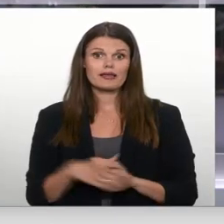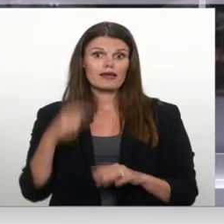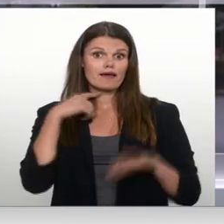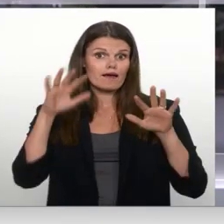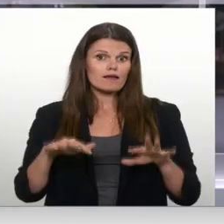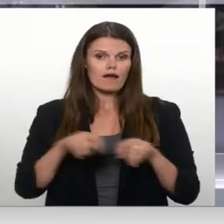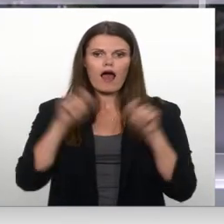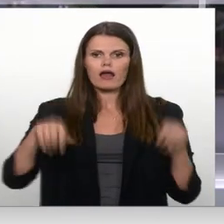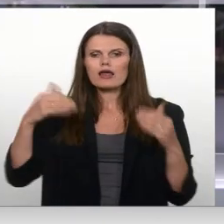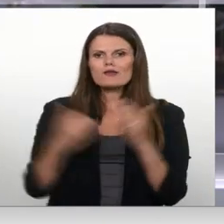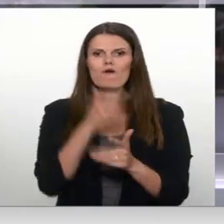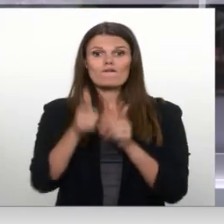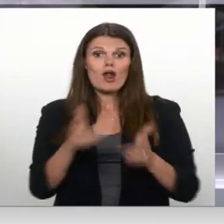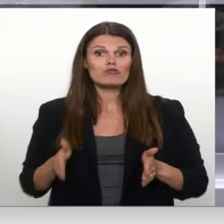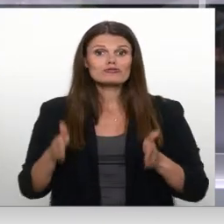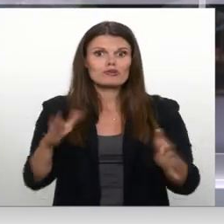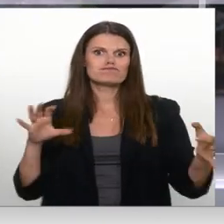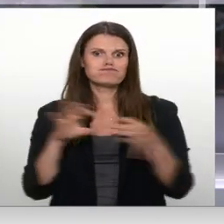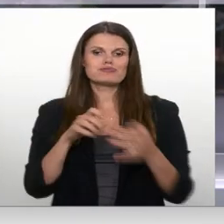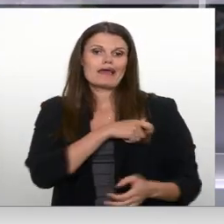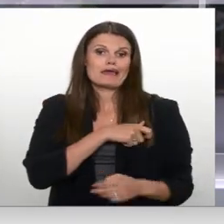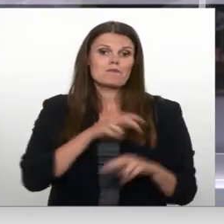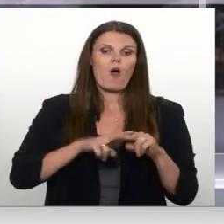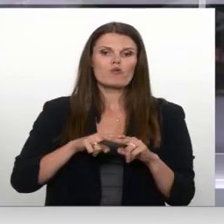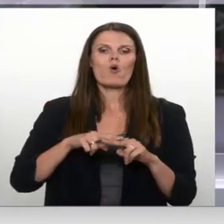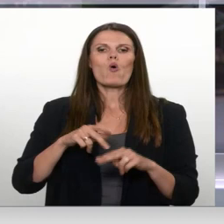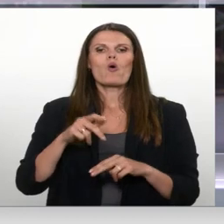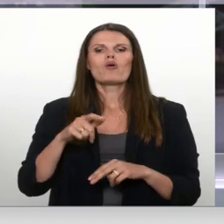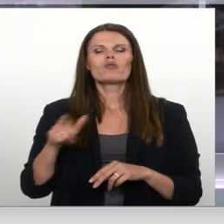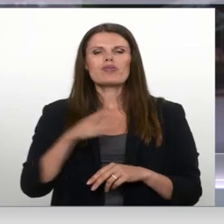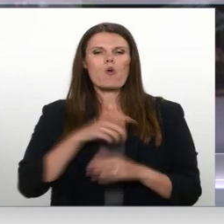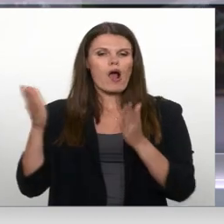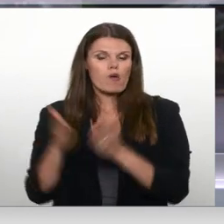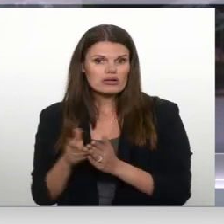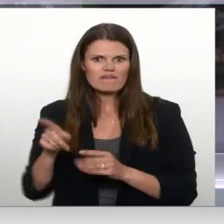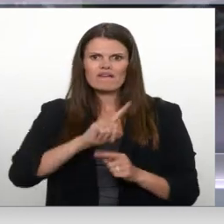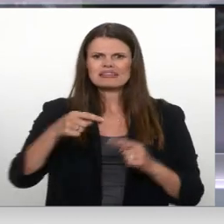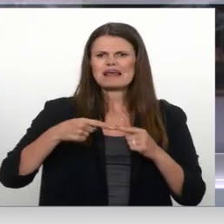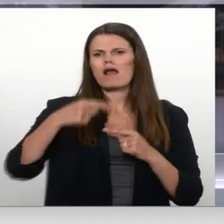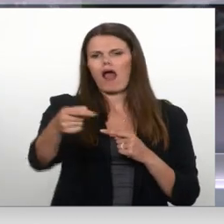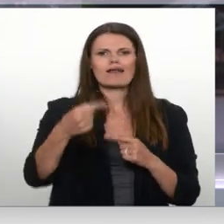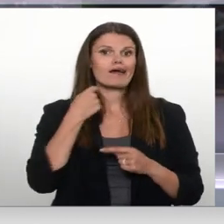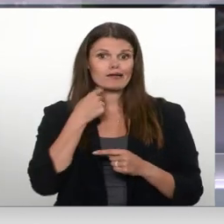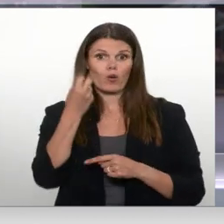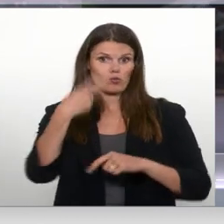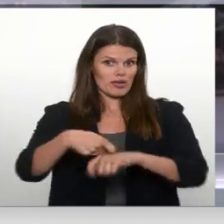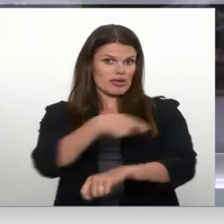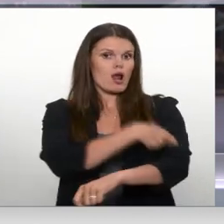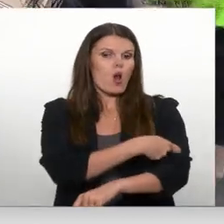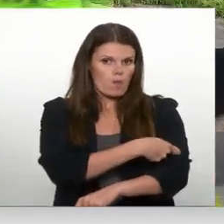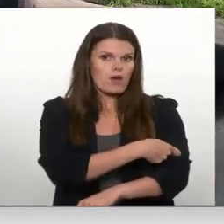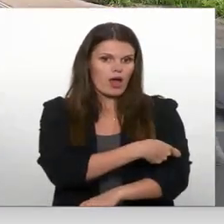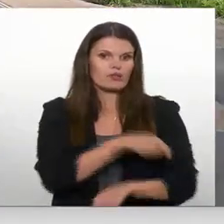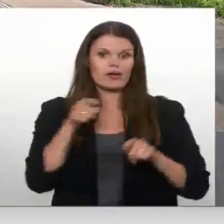Rīgā atklāts jauns veloceļš, kas savieno Īmantu un Daugavgrīvu. Tas ir garākais Rīgā un stiepjas 12 km garumā.